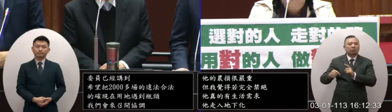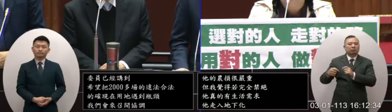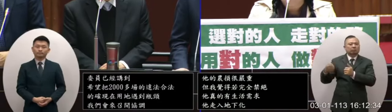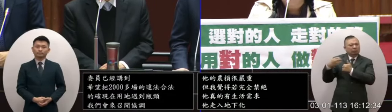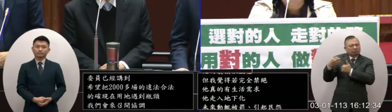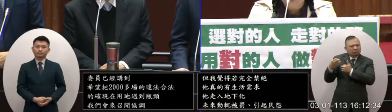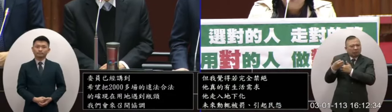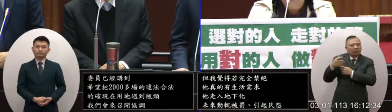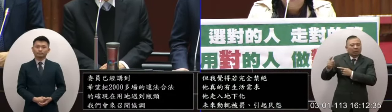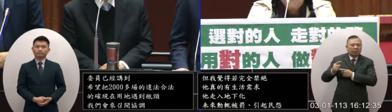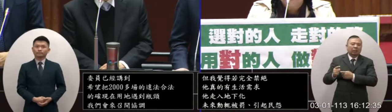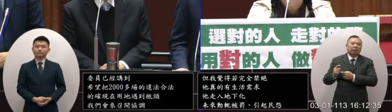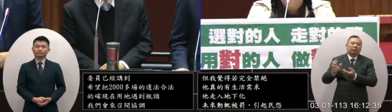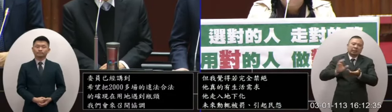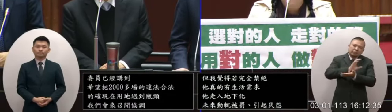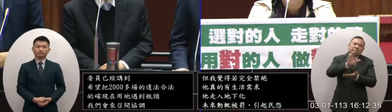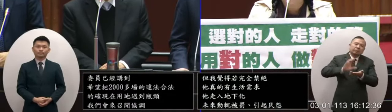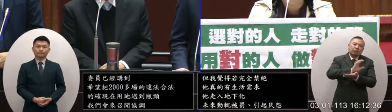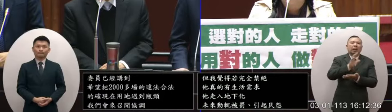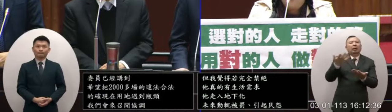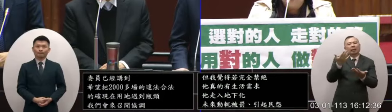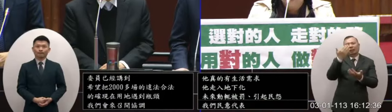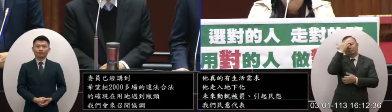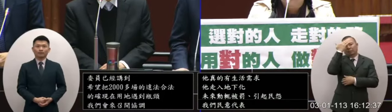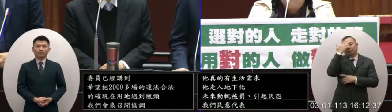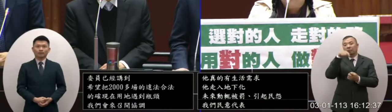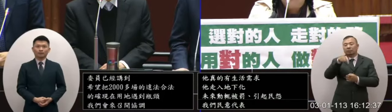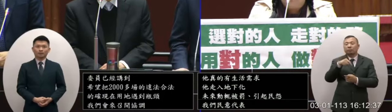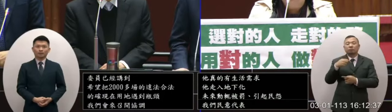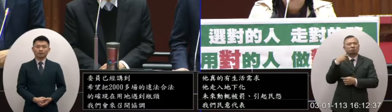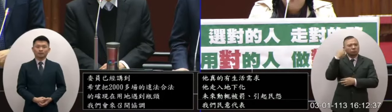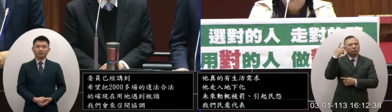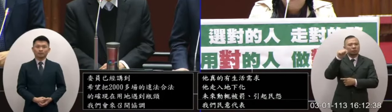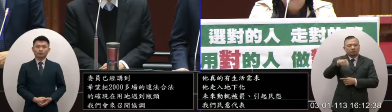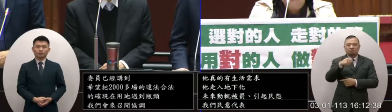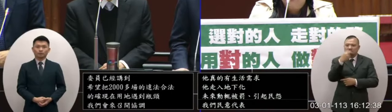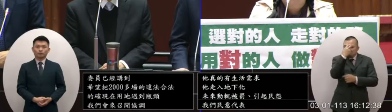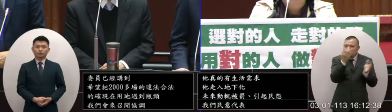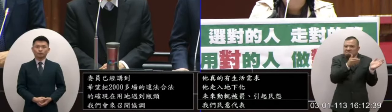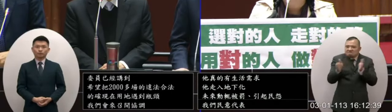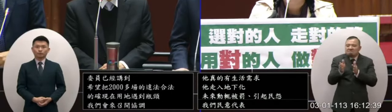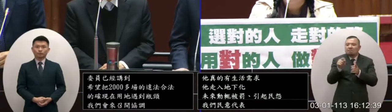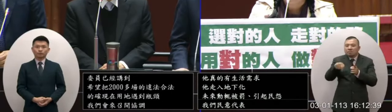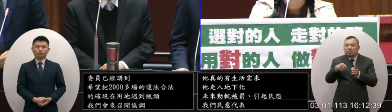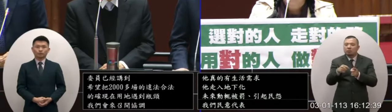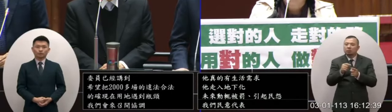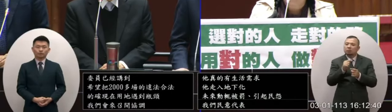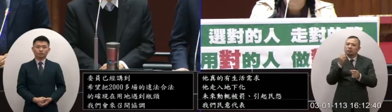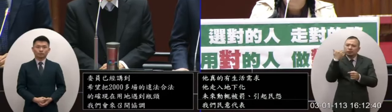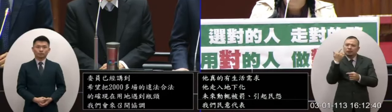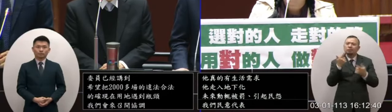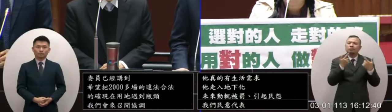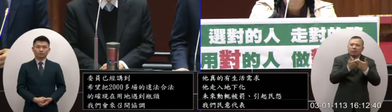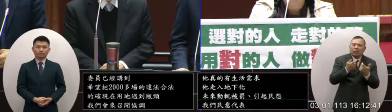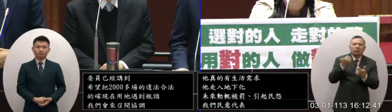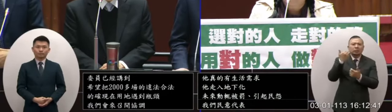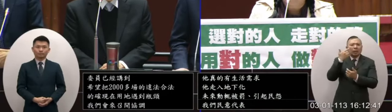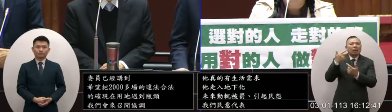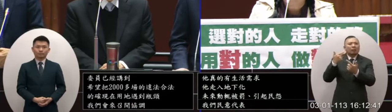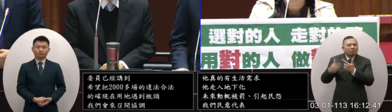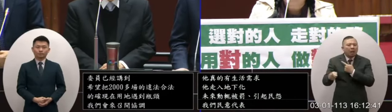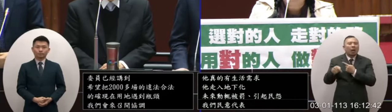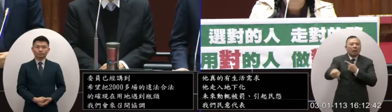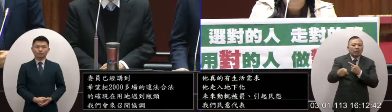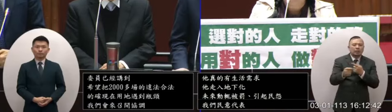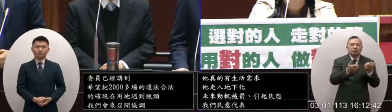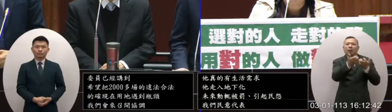乐见的所以我觉得是不是应该用治理去取代完全的禁绝，就是什么人可以，什么人不可以，